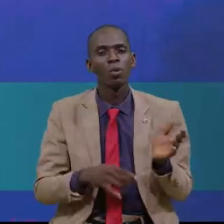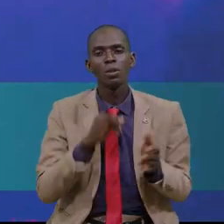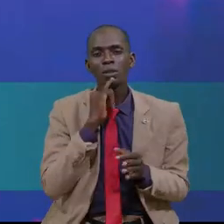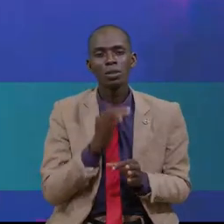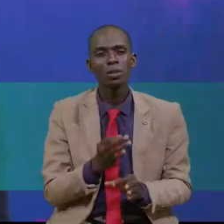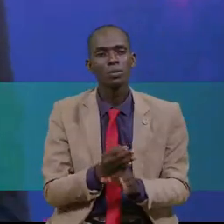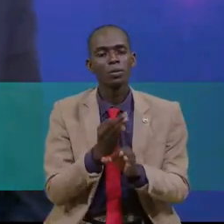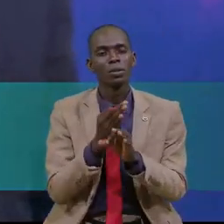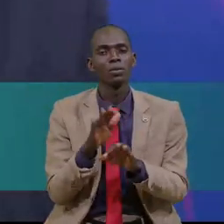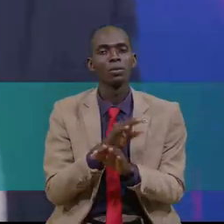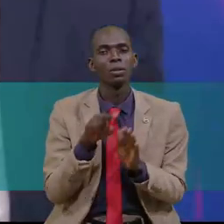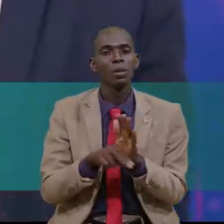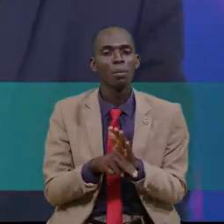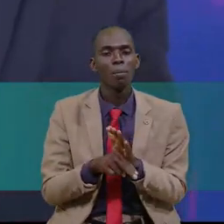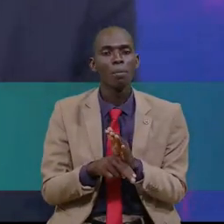fidélité?